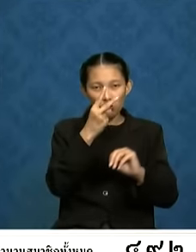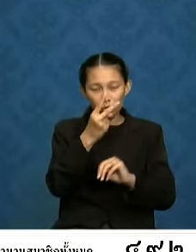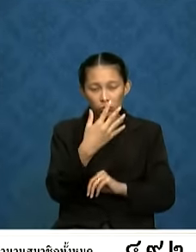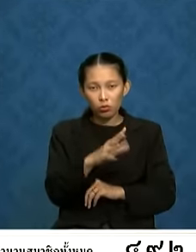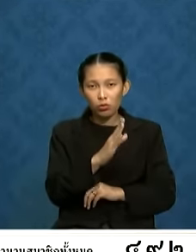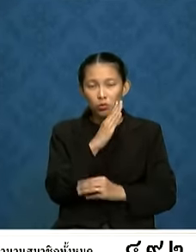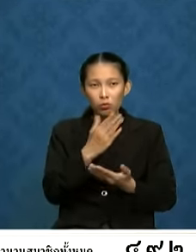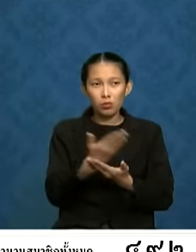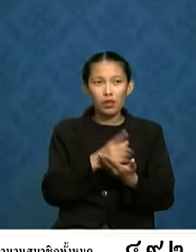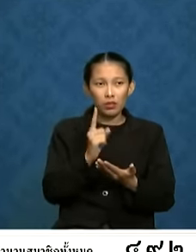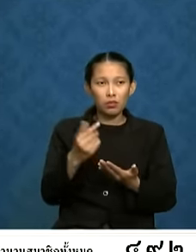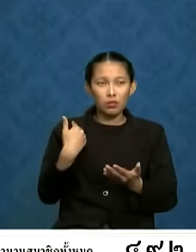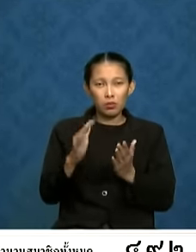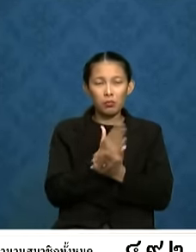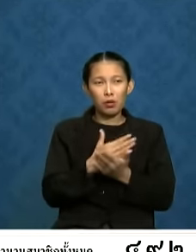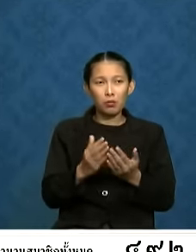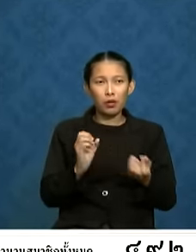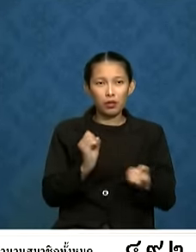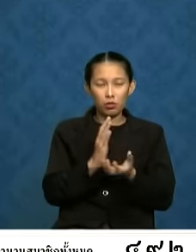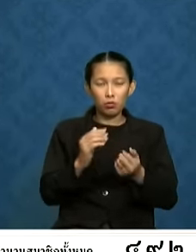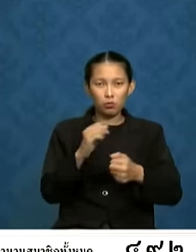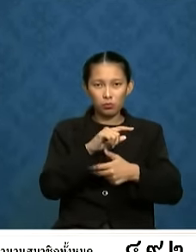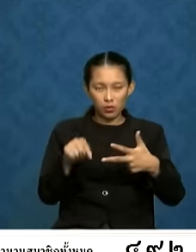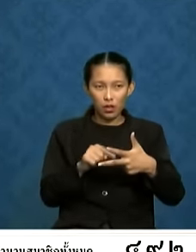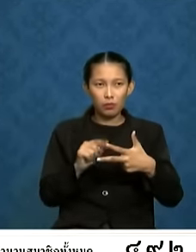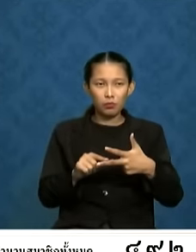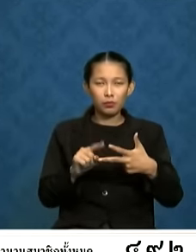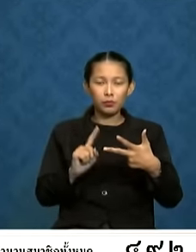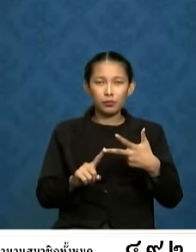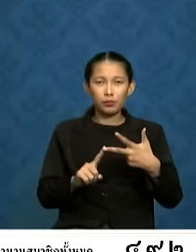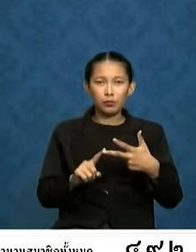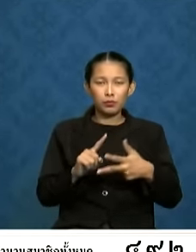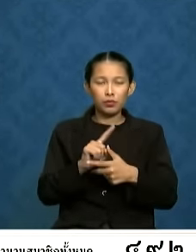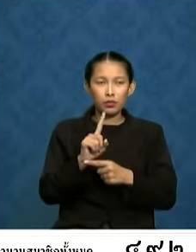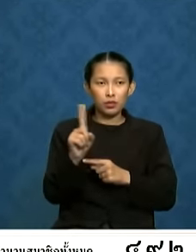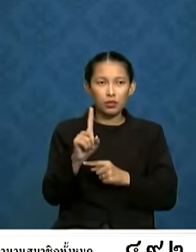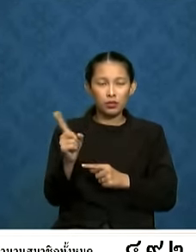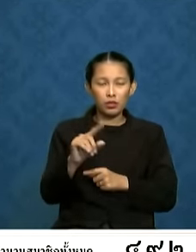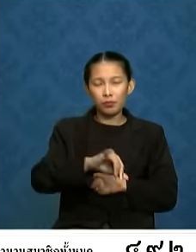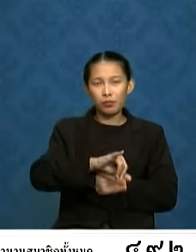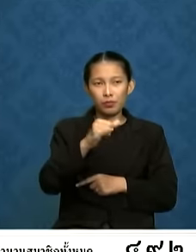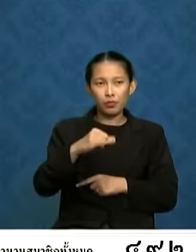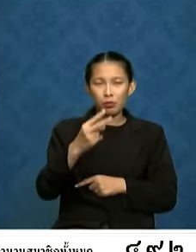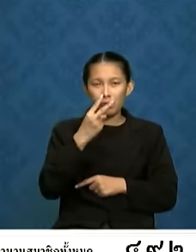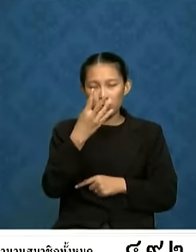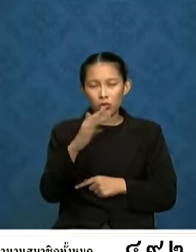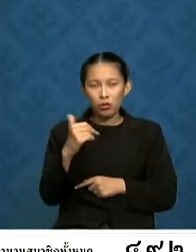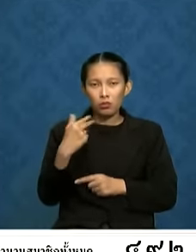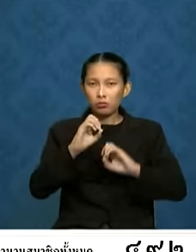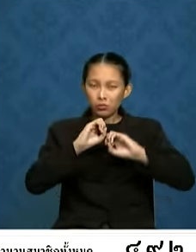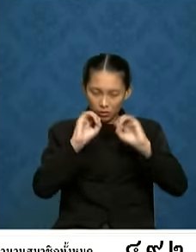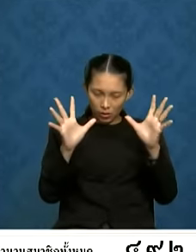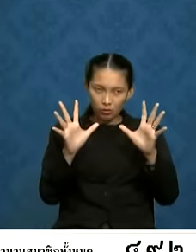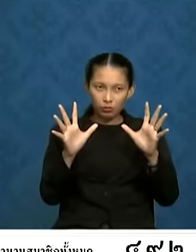พิจารณาดีๆเราสามารถแบ่งระดับความรุนแรงออกเป็น 3ระดับระดับที่ 1นะครับคืออาจจะเป็นระดับที่มีความชัด